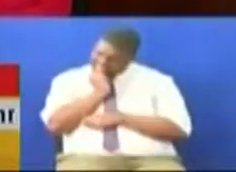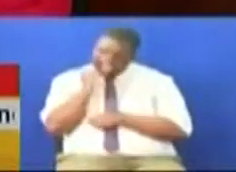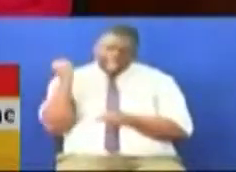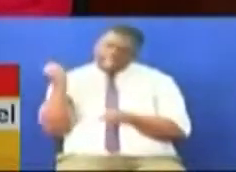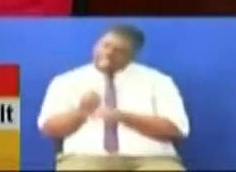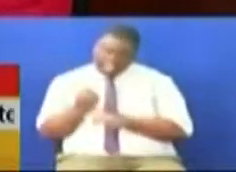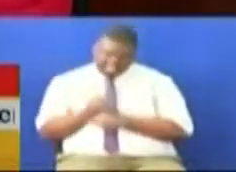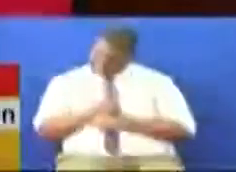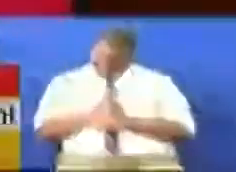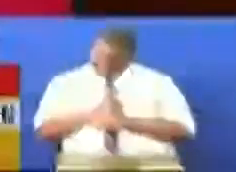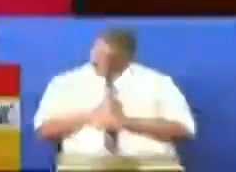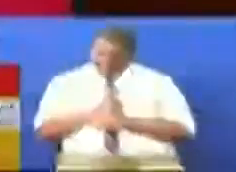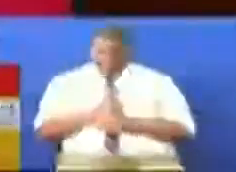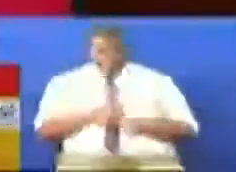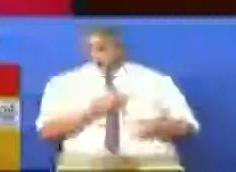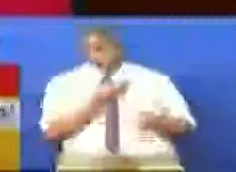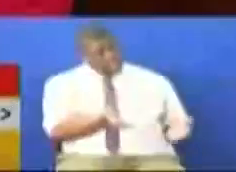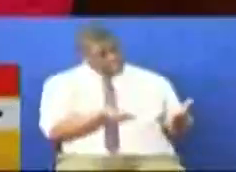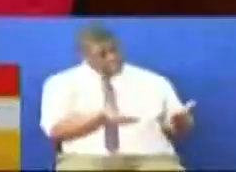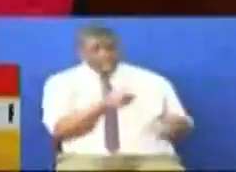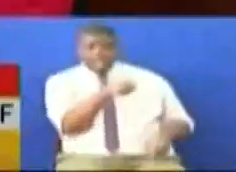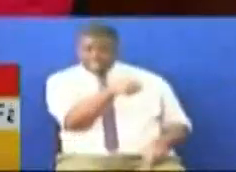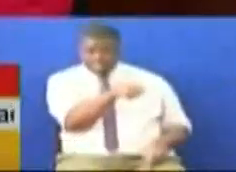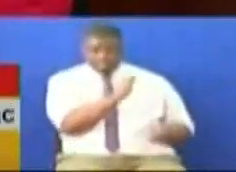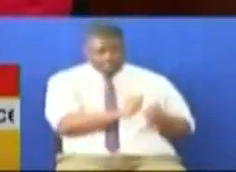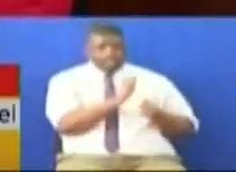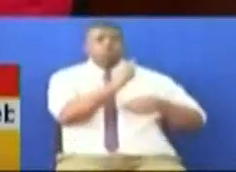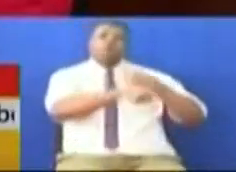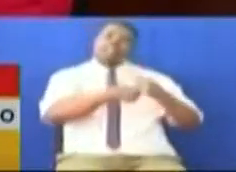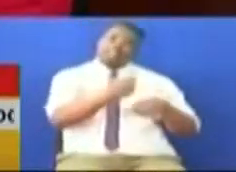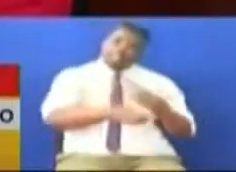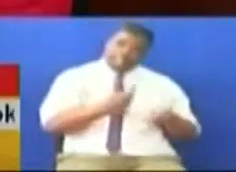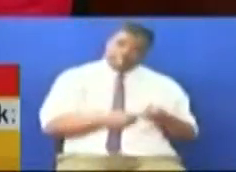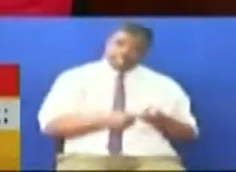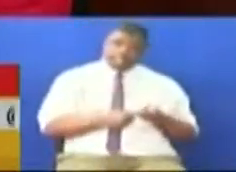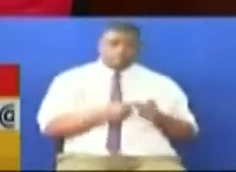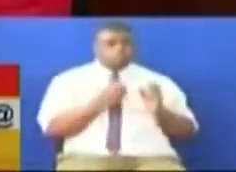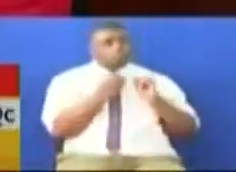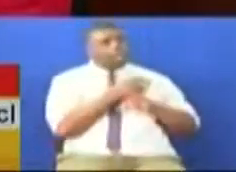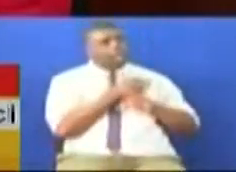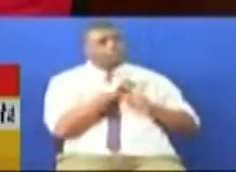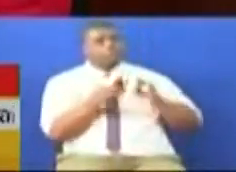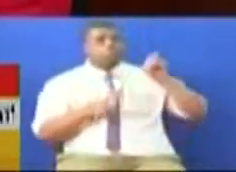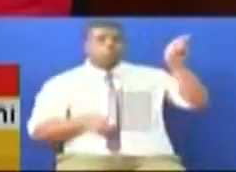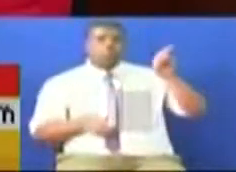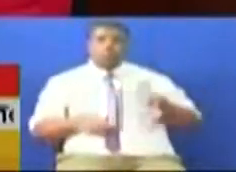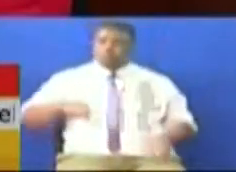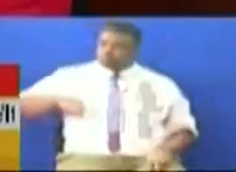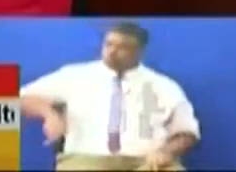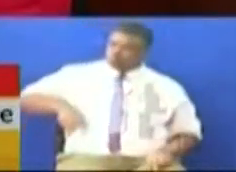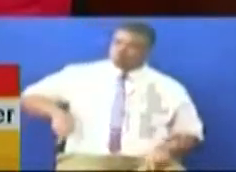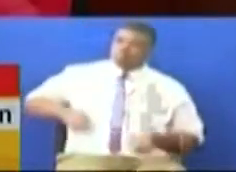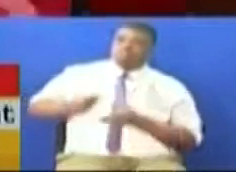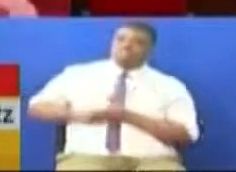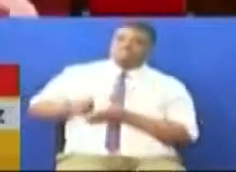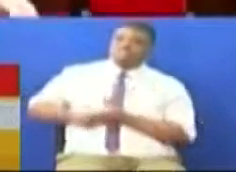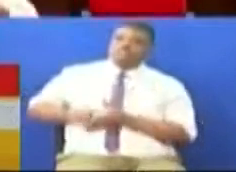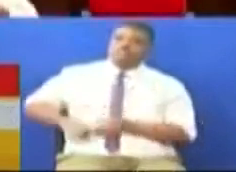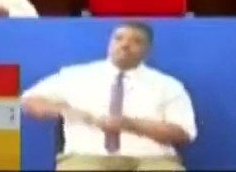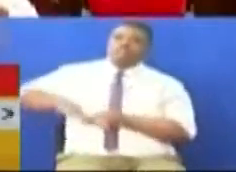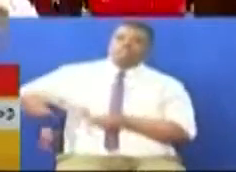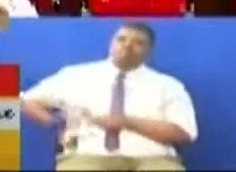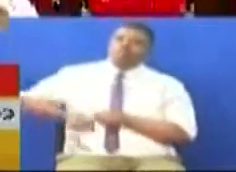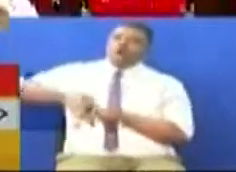hayo naomba mjue kwamba ni mambo ambayo yanaendelea. Mnaweza kuwa mnapiga kelele huko, kumbe huko nyuma ndo fedha za walipa kodi zinazidi